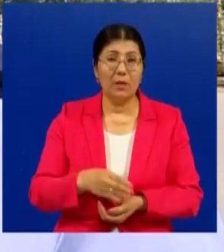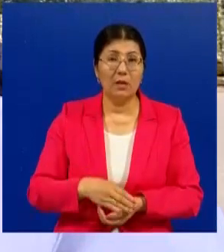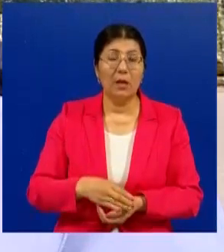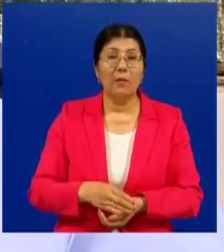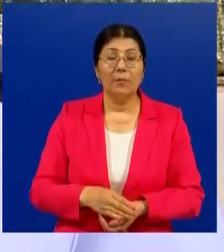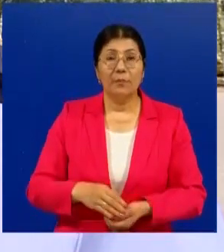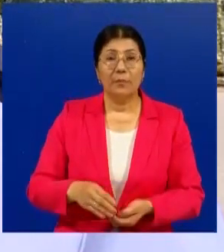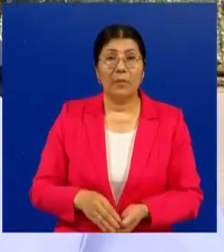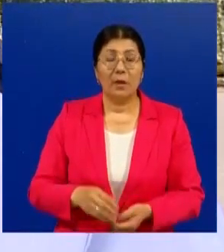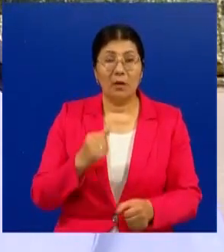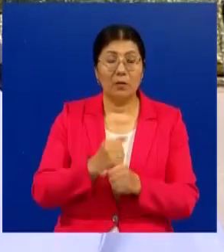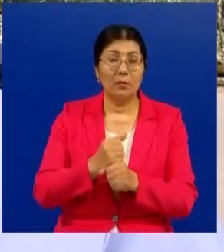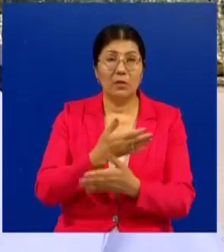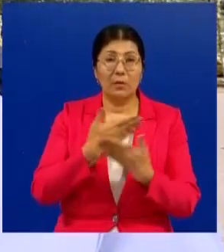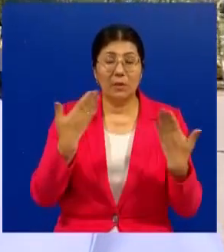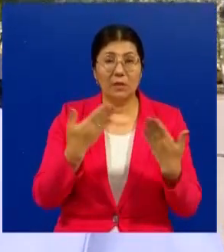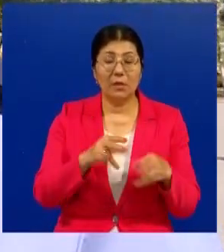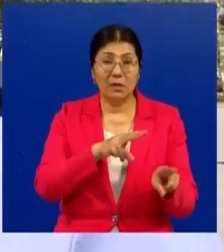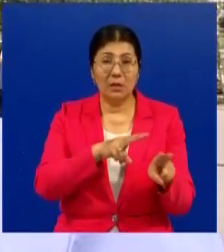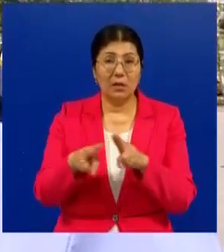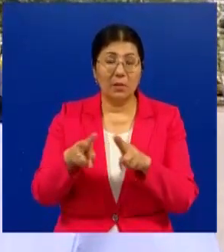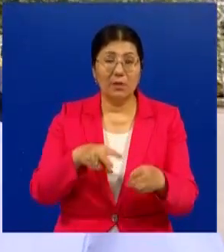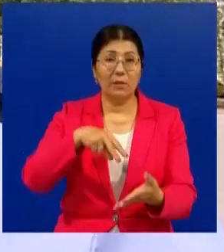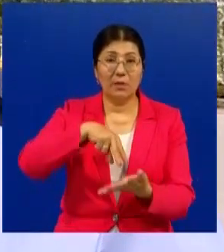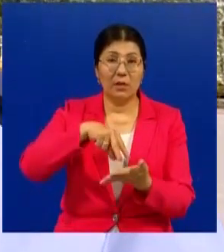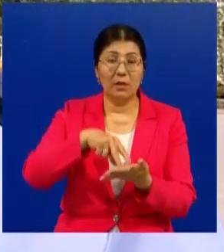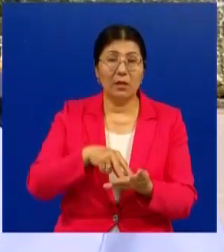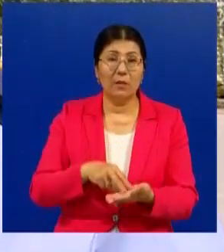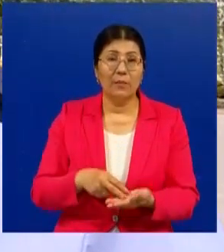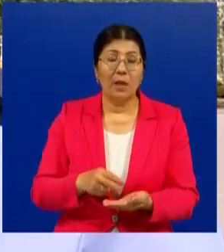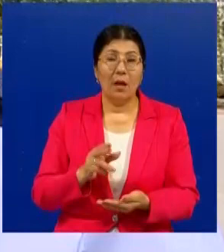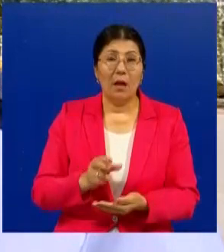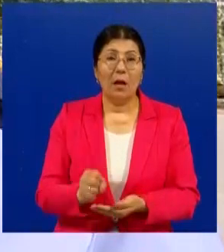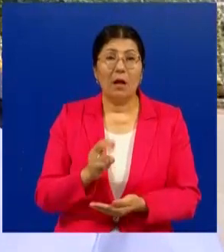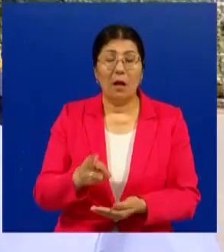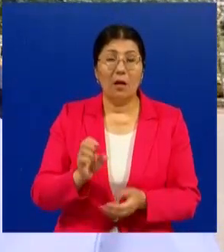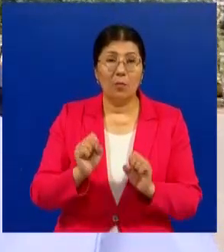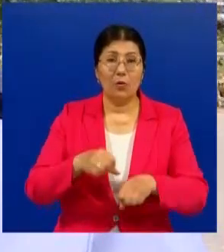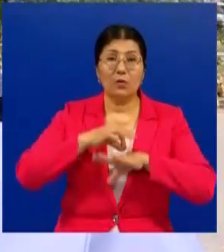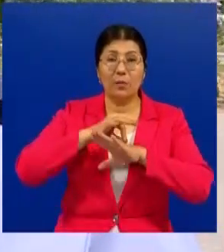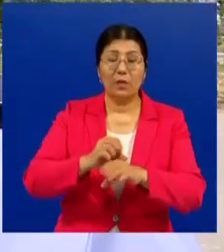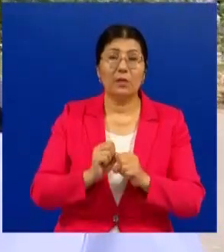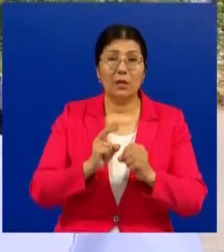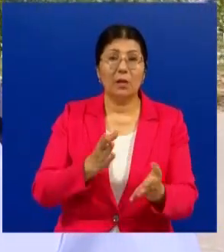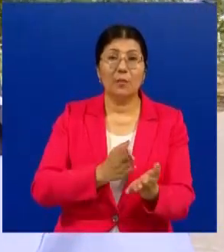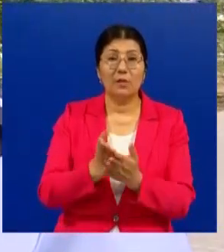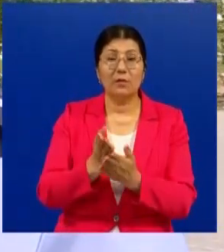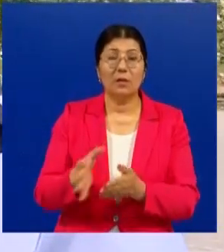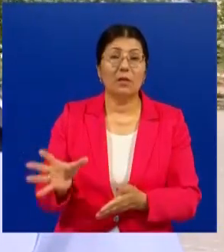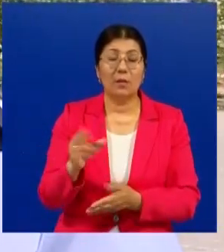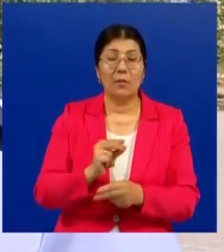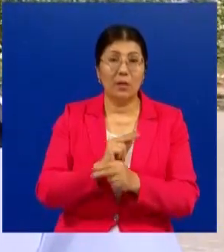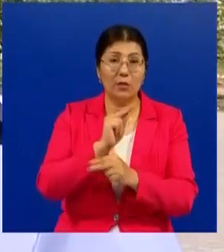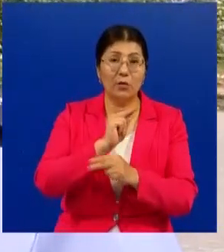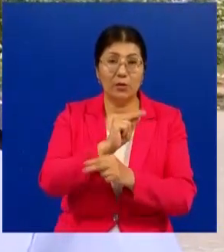Сол реттеп жатқан кезде жасөспірімдер, балалар қалай өту керек екен, қалай жүру керек екен, қай бағытта жүру керек екен бәрін